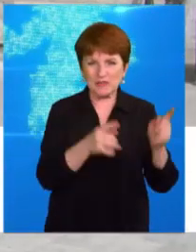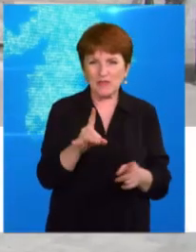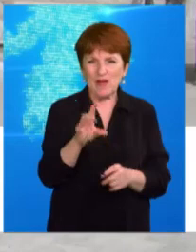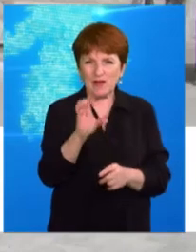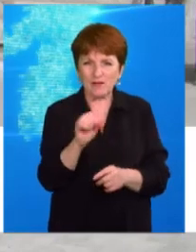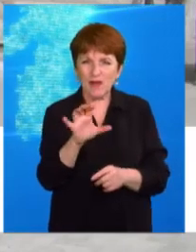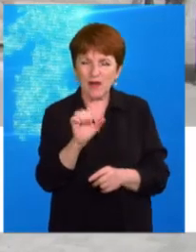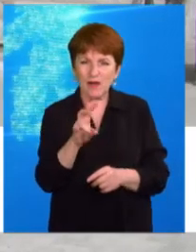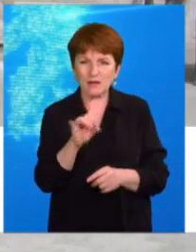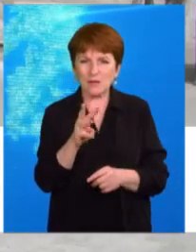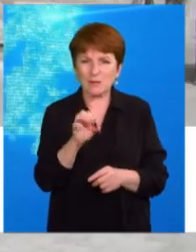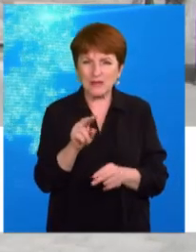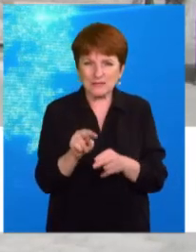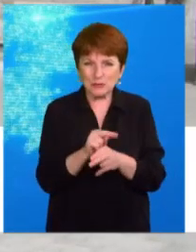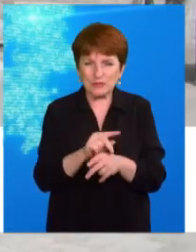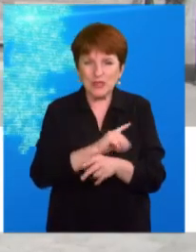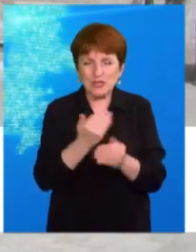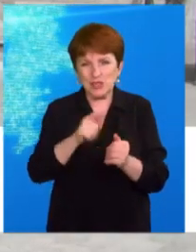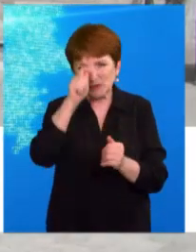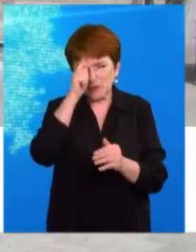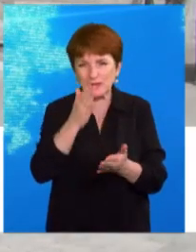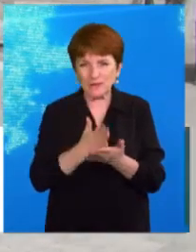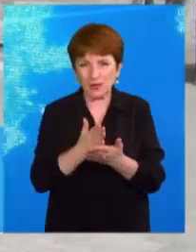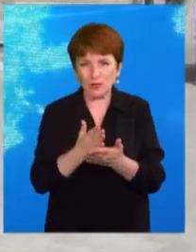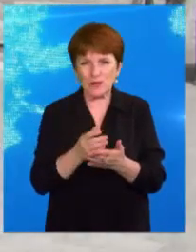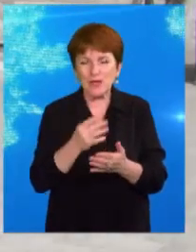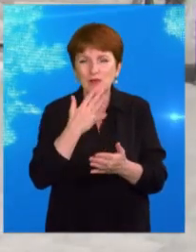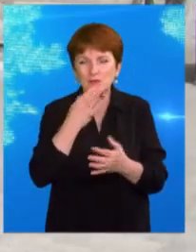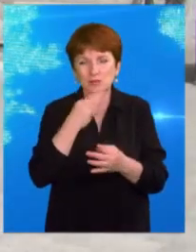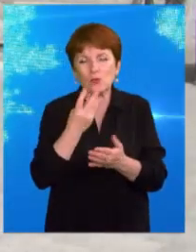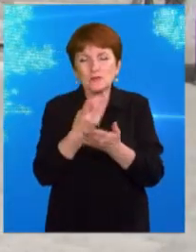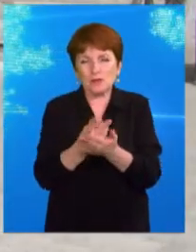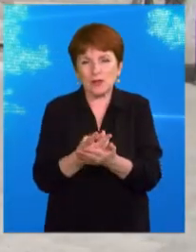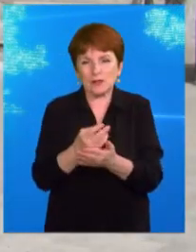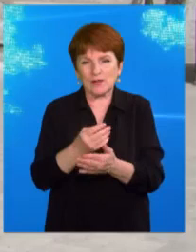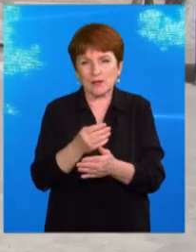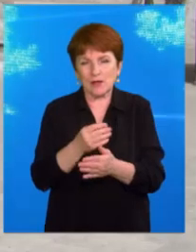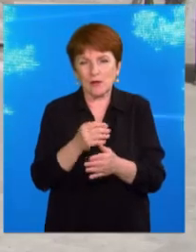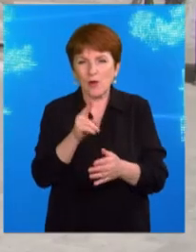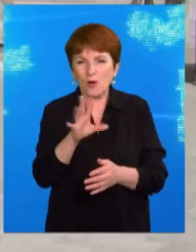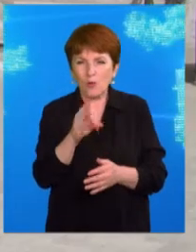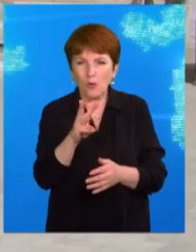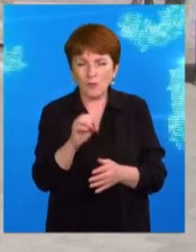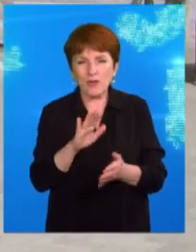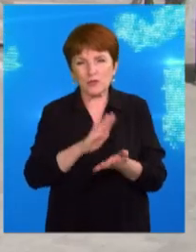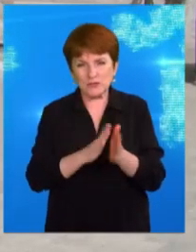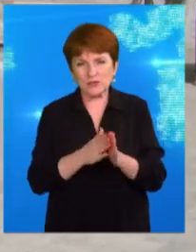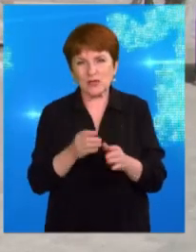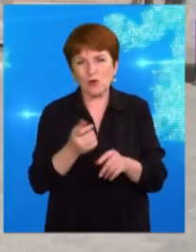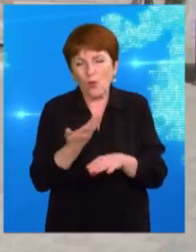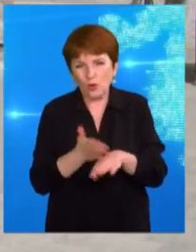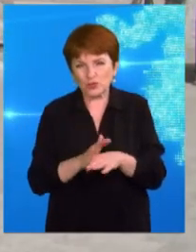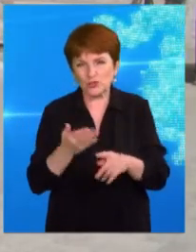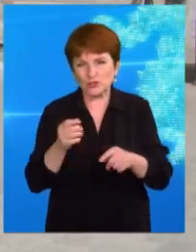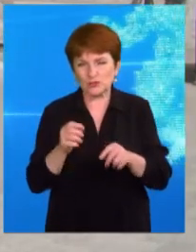отделение. Сейчас парень находится в медикаментозной коме, подключен к аппарату ИВЛ. Его состояние оценивается как крайне